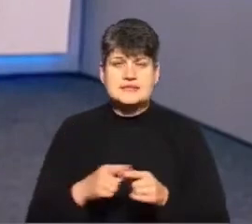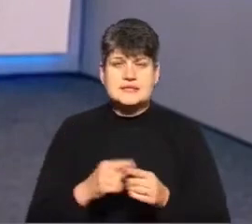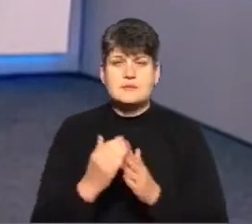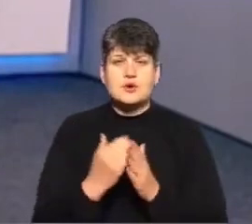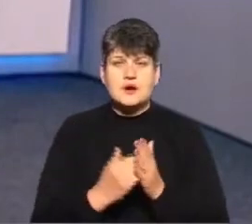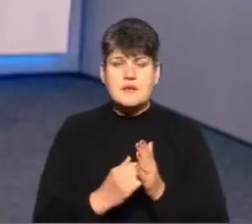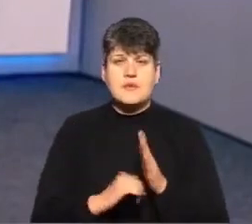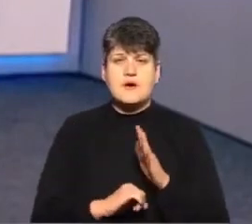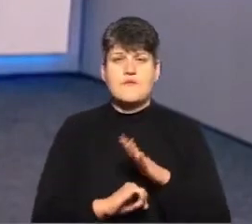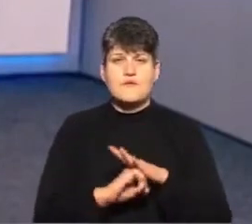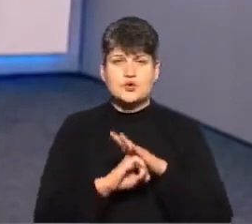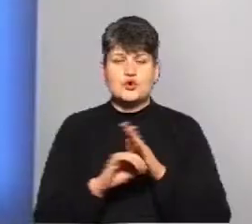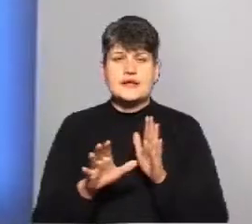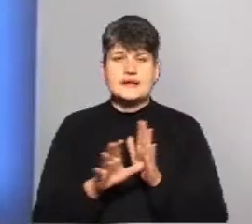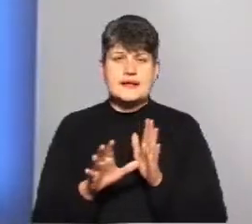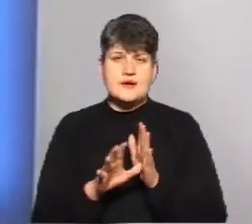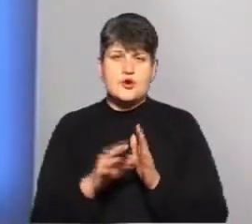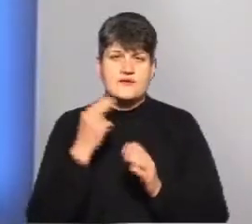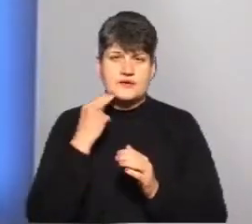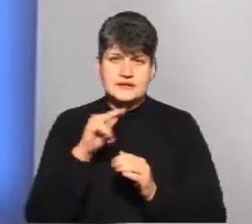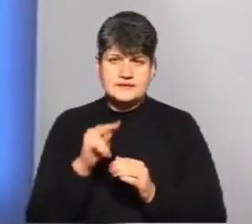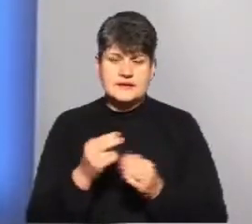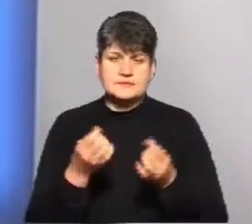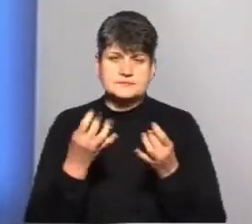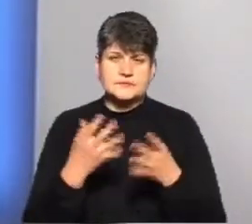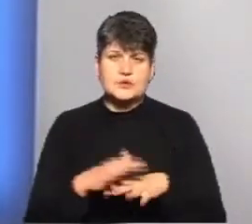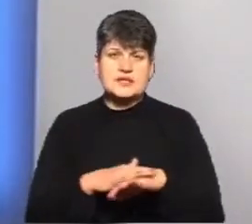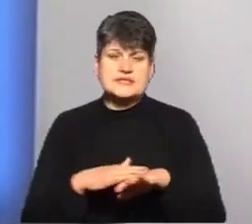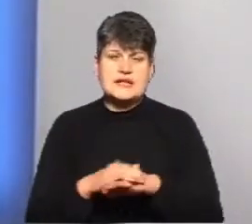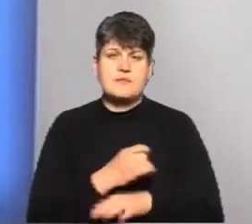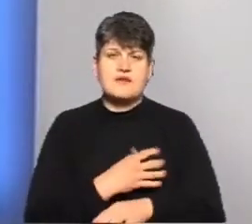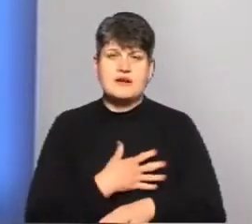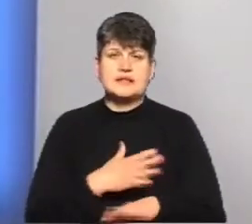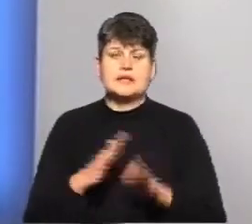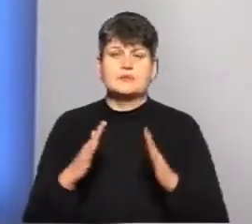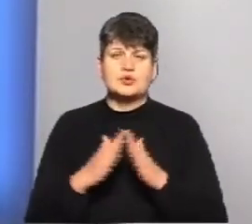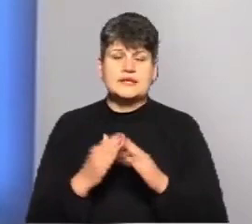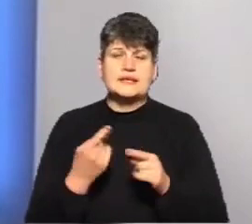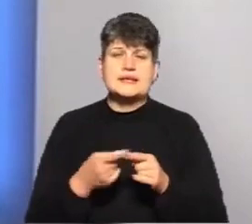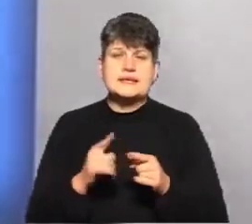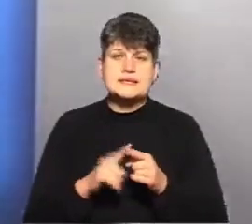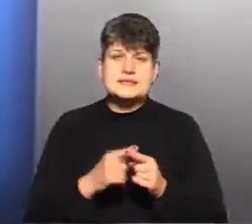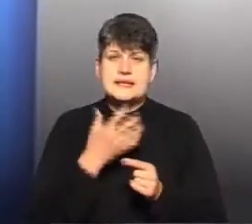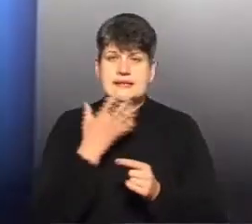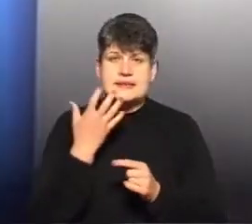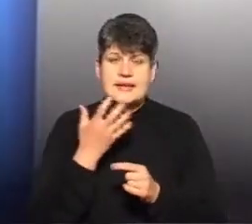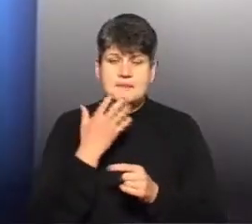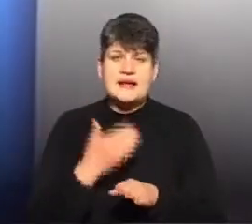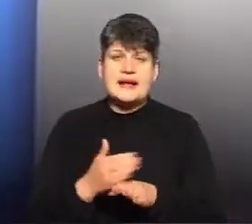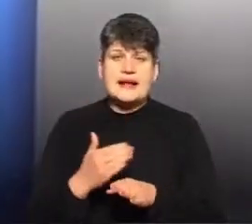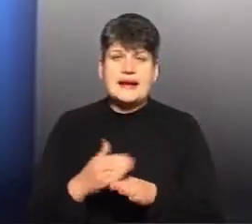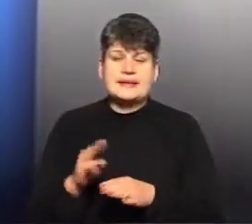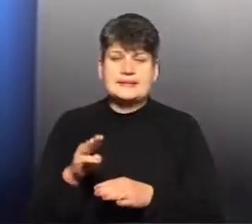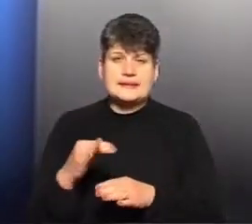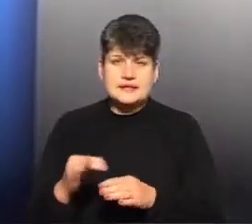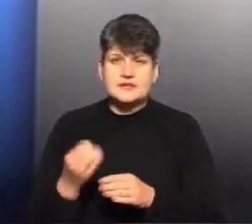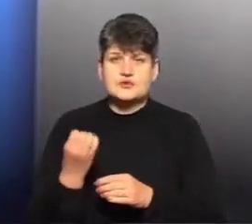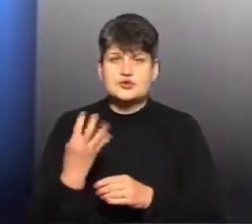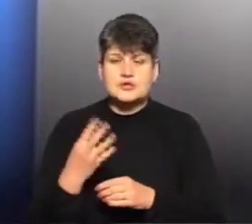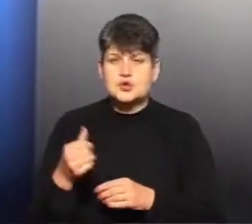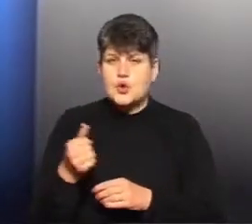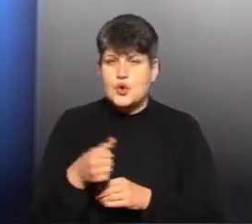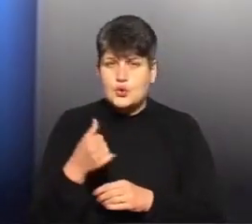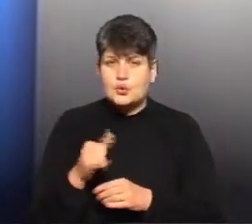«Енергодім». Для звичайного населення у приватних будинках це так звана програма «Теплі кредити», яка діє від 2014 року, якої в нас